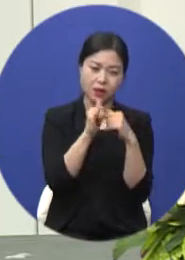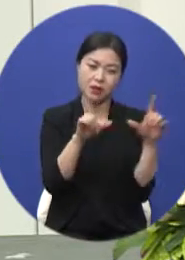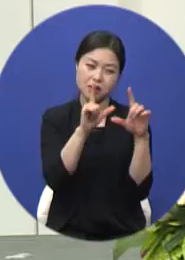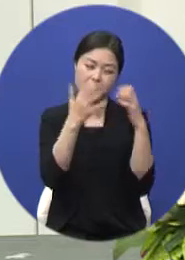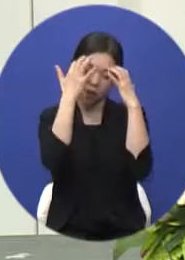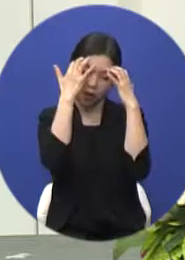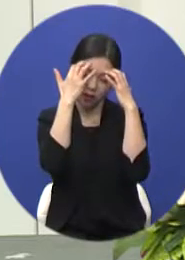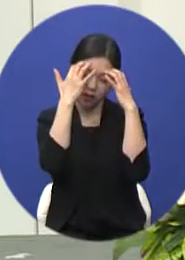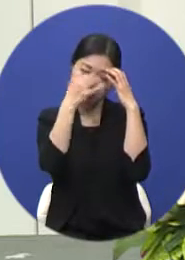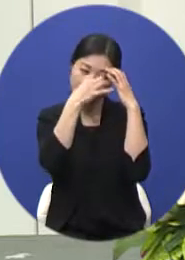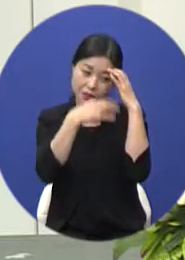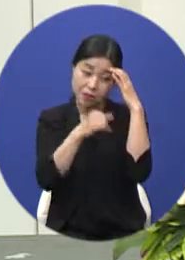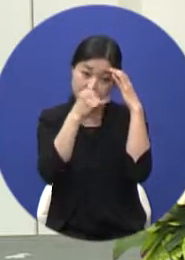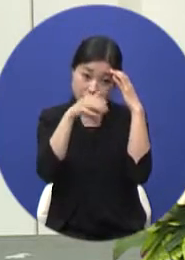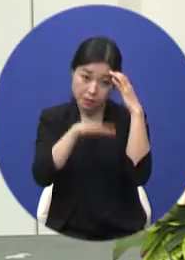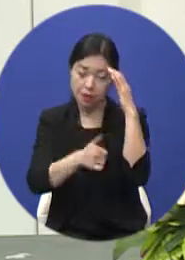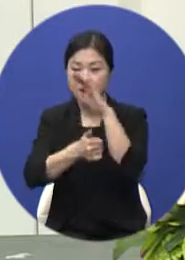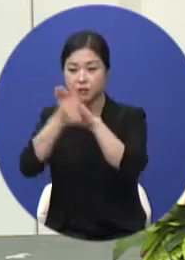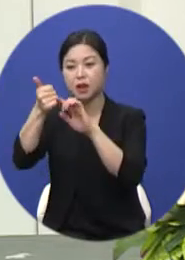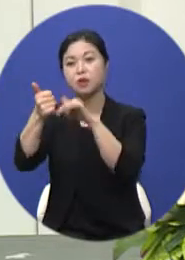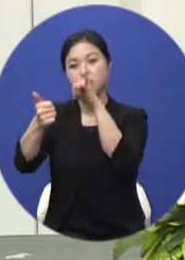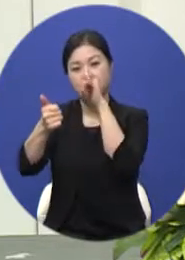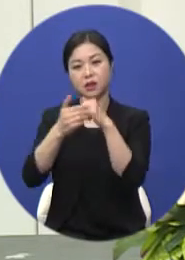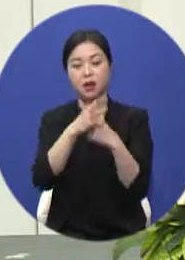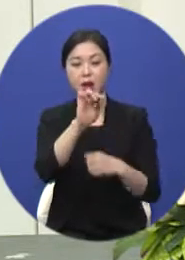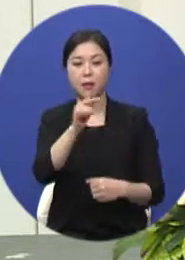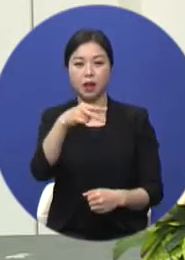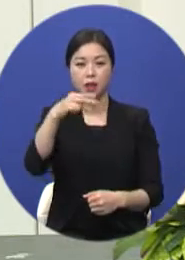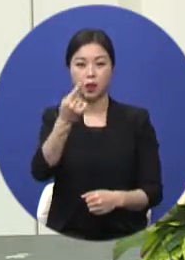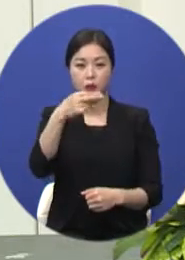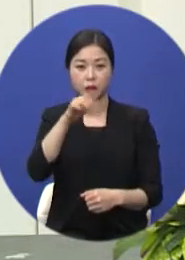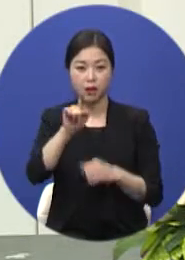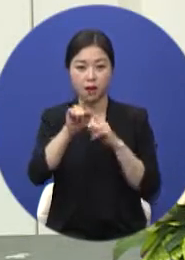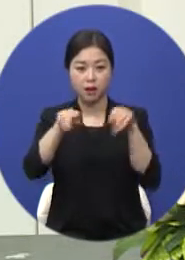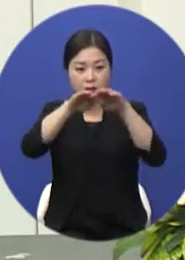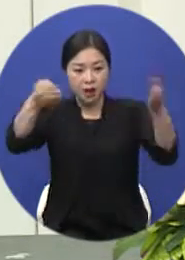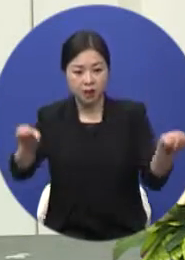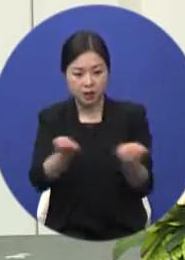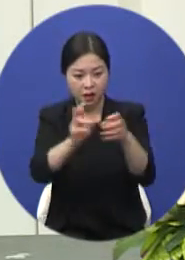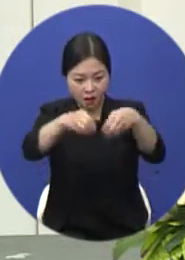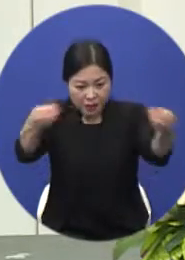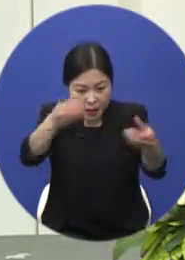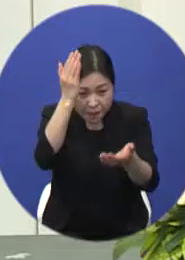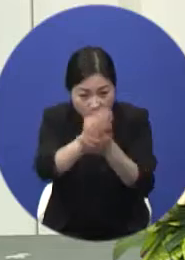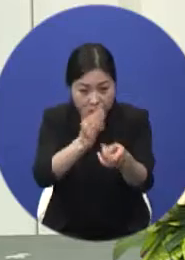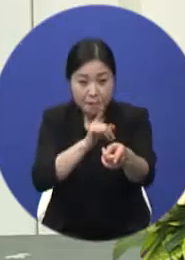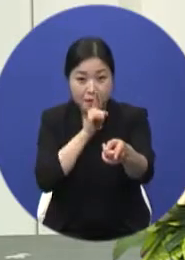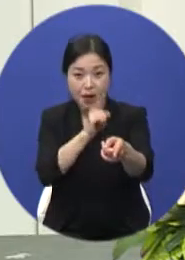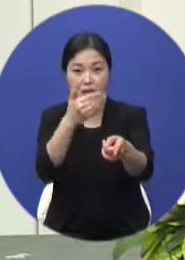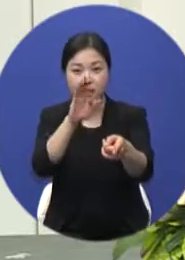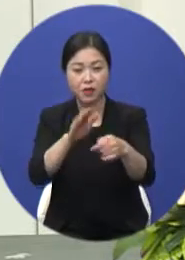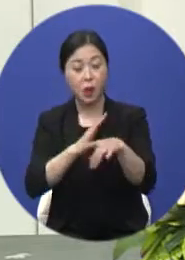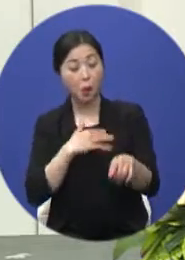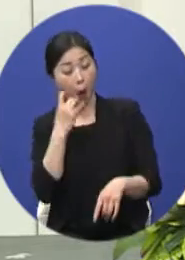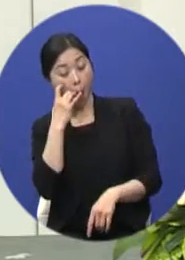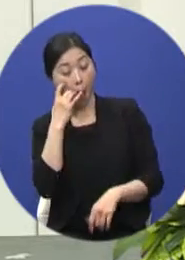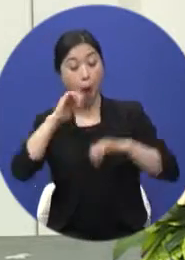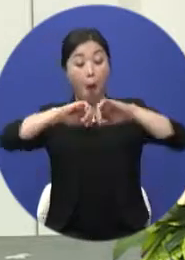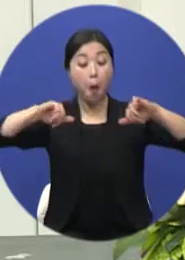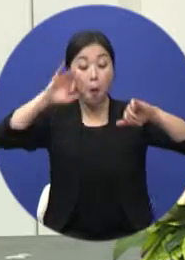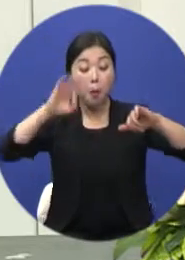그런데 또 희망도 있고 우리 판도라의 여인이 판도라 상자를 열어보지 말랐는데 그걸 또 호기심 있어